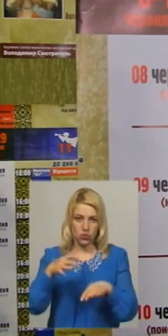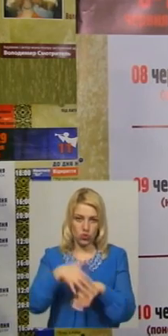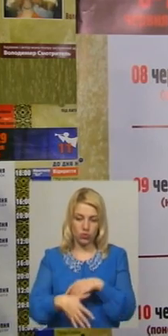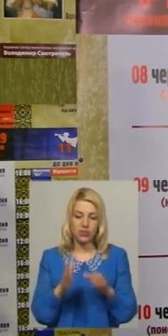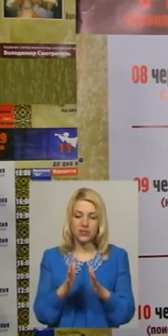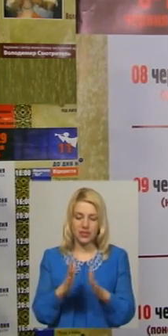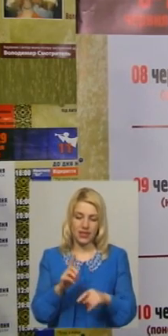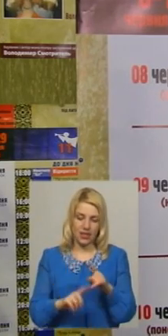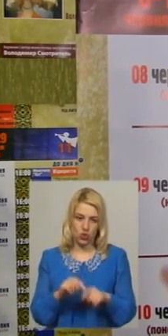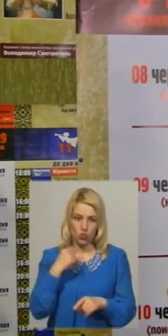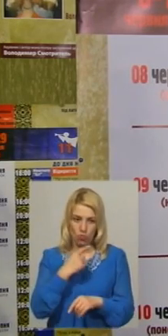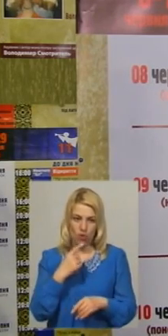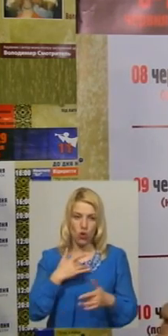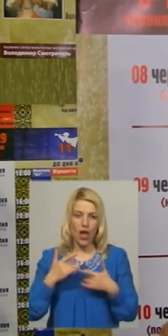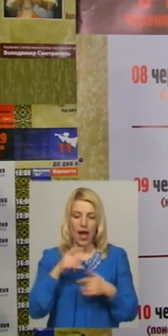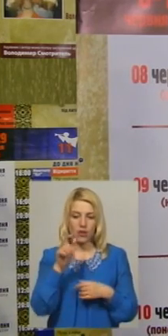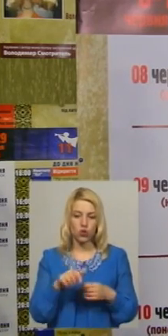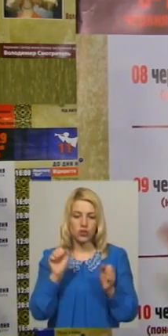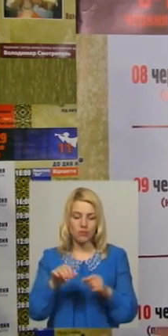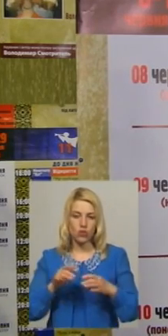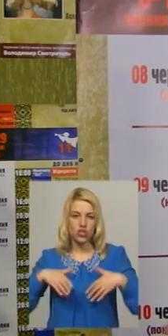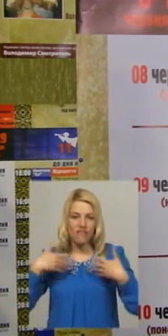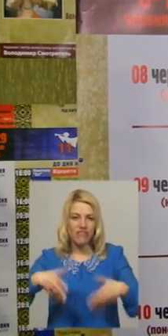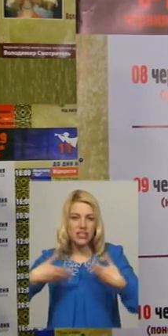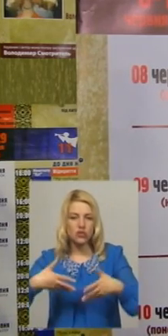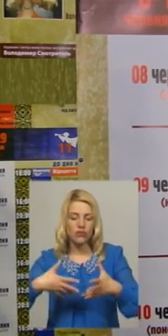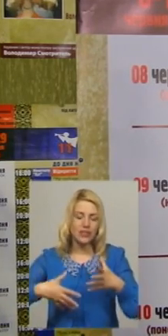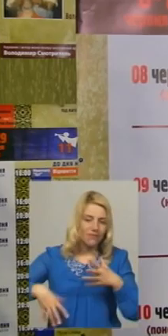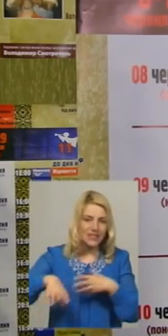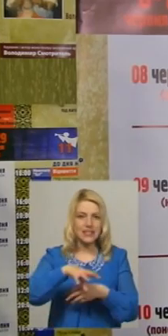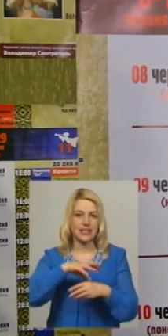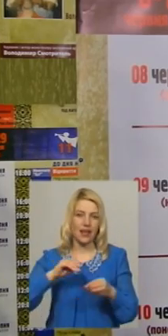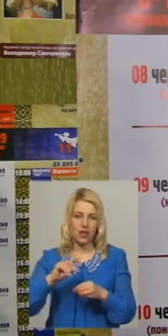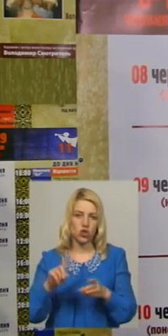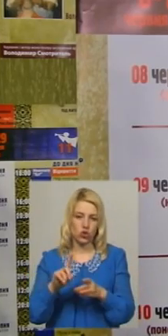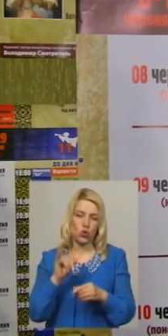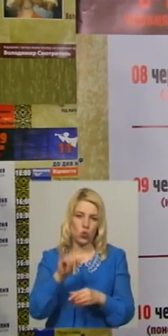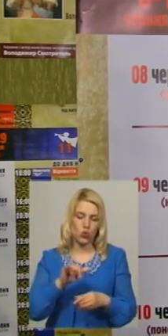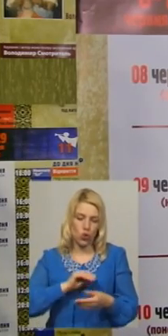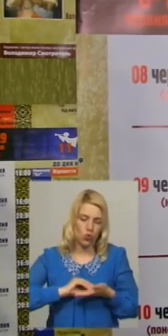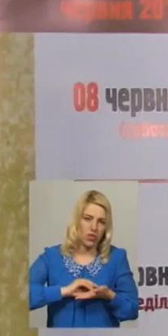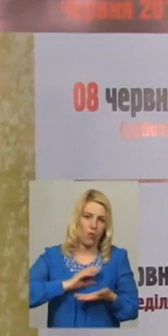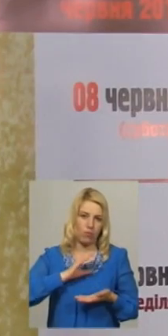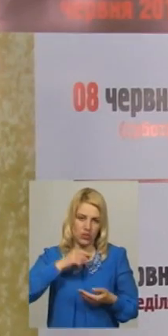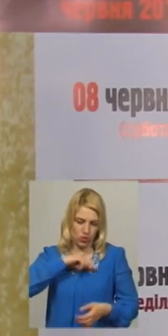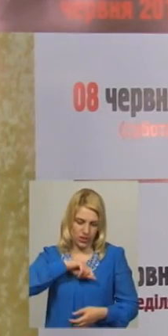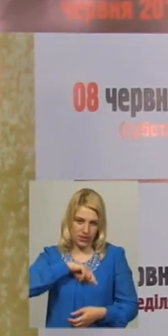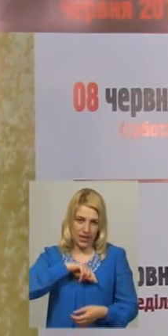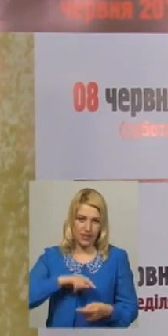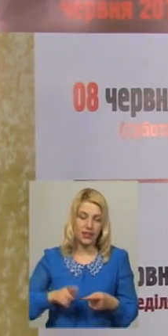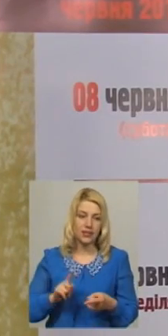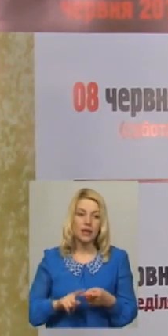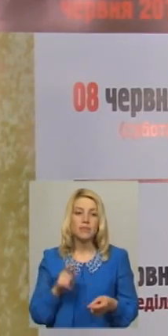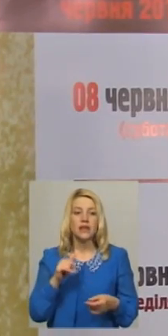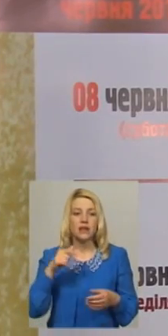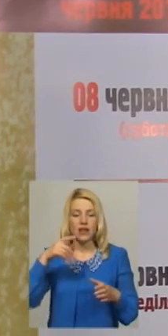рідною мовою актор зможе висловити абсолютно все, що у нього накопичилося всередині. Відомий фестиваль, який